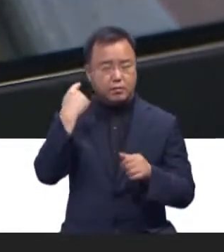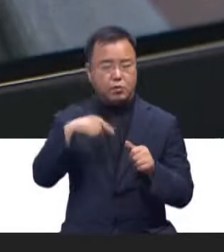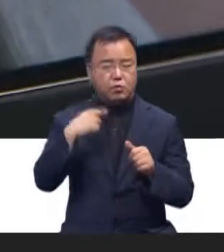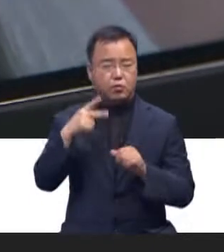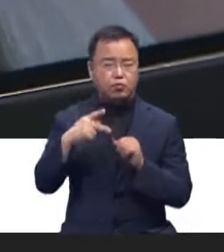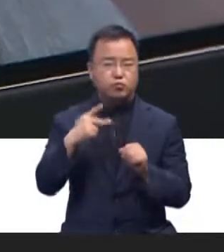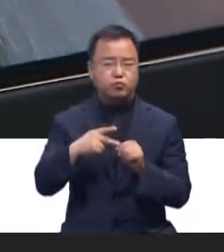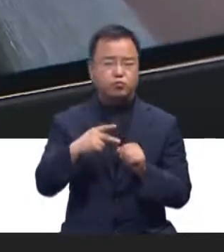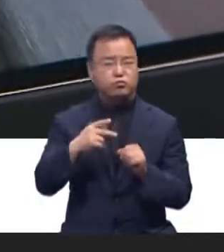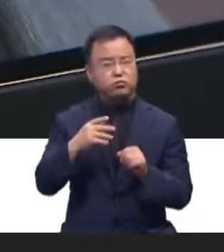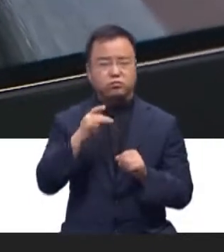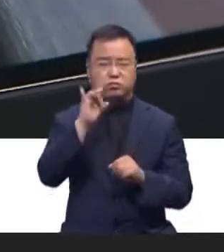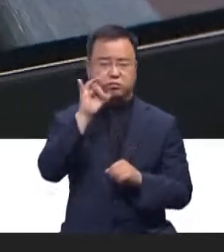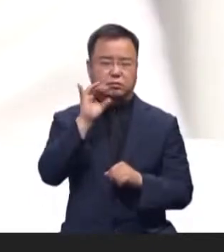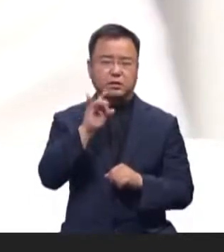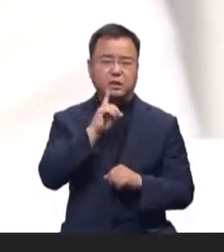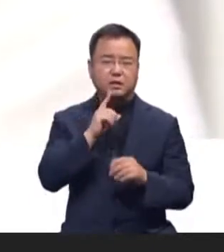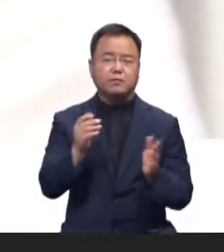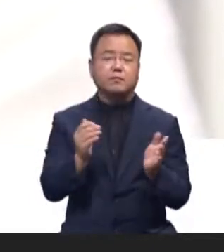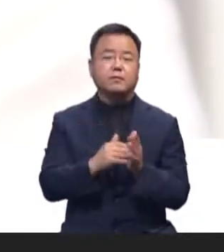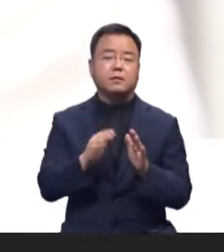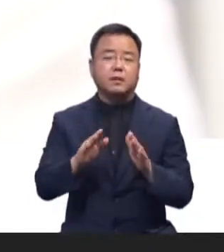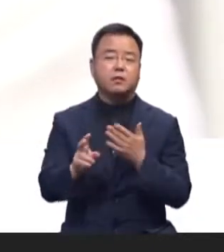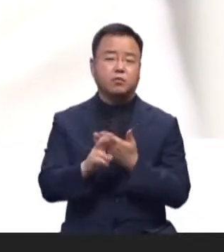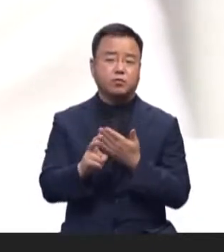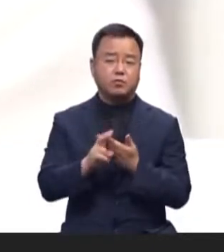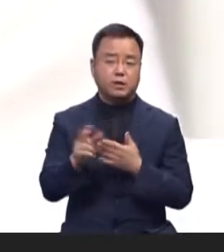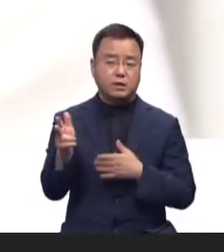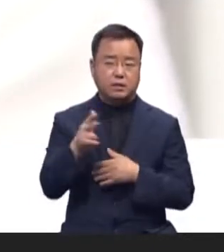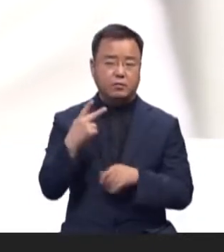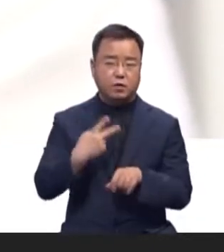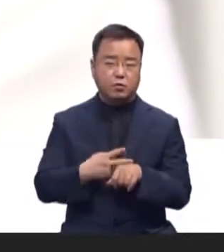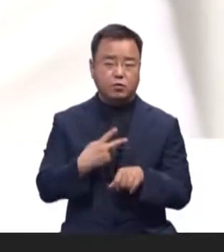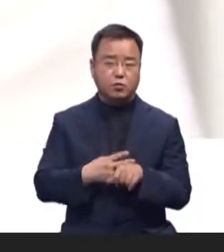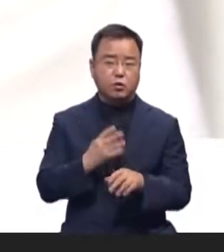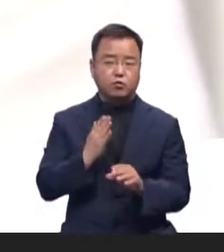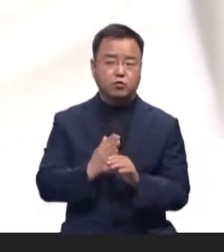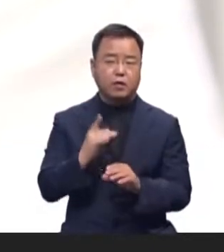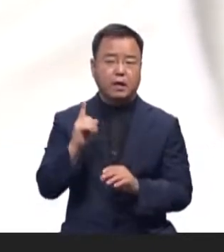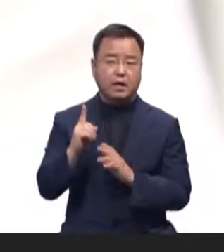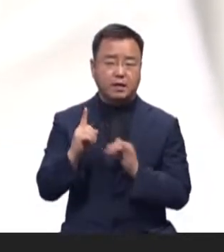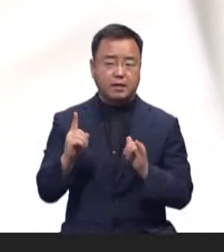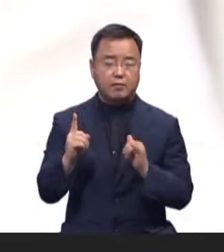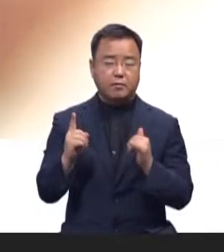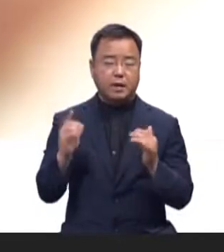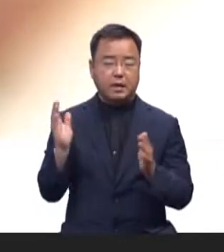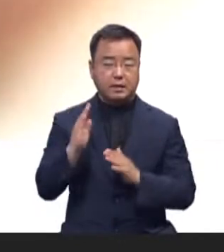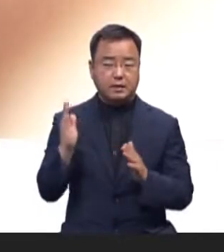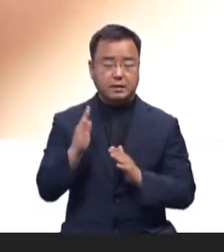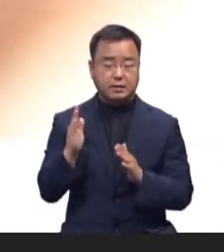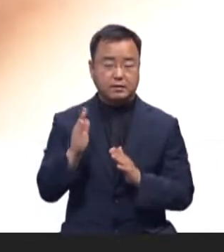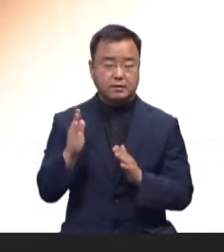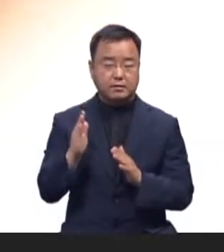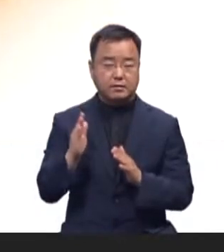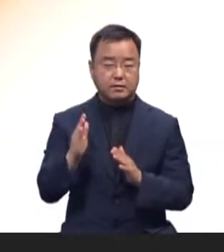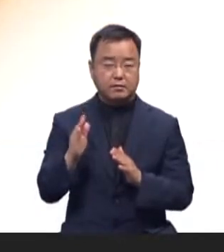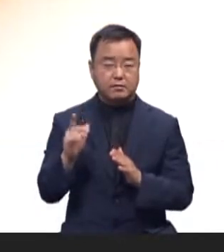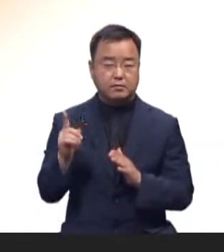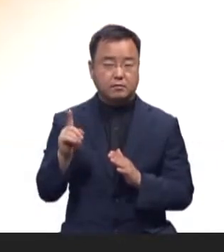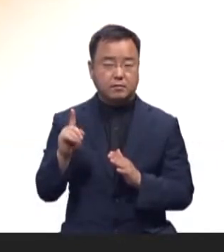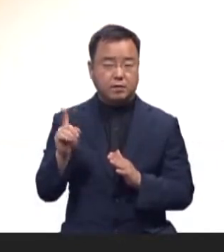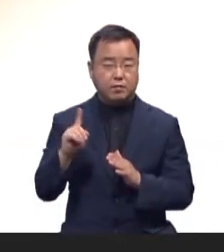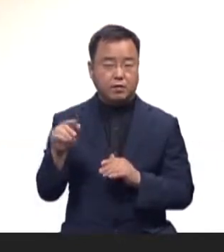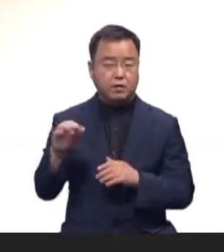걸 그대로 반영하는 사태입니다. 불법 촬영 해온 교사 중에 한 명은 학생들이 이용하는 수련원도 그